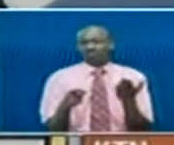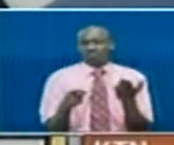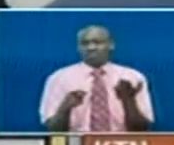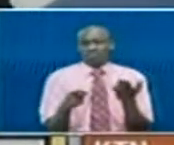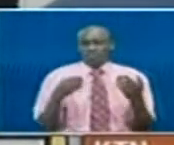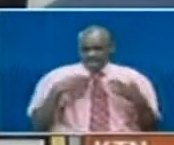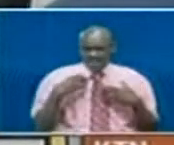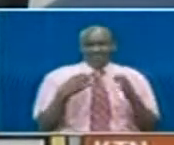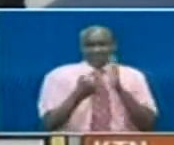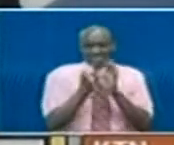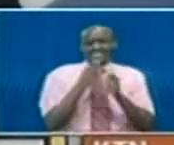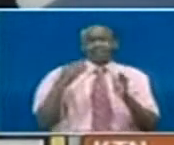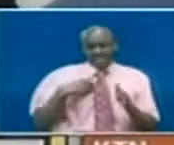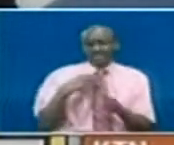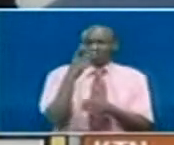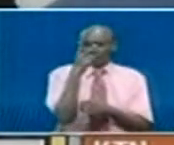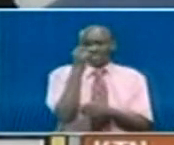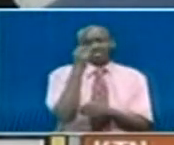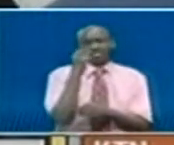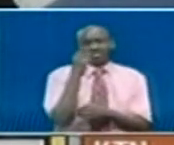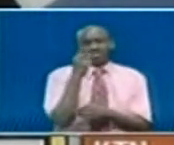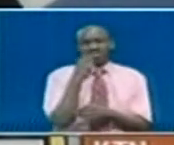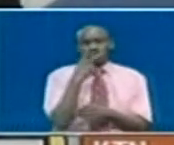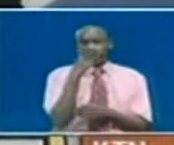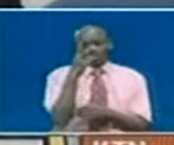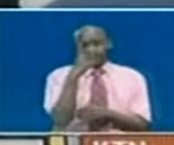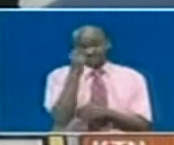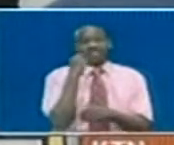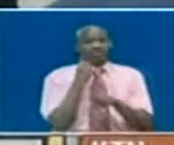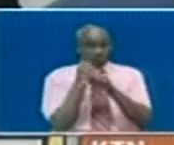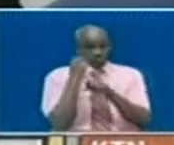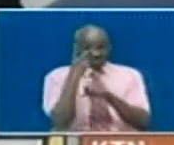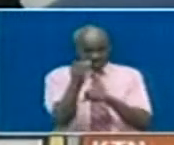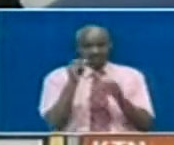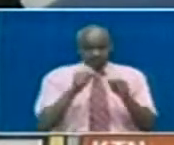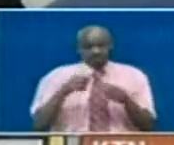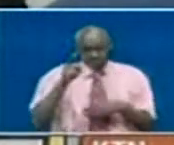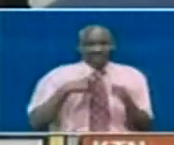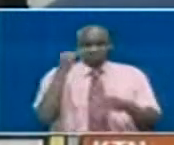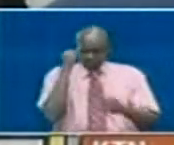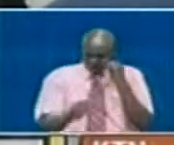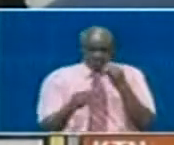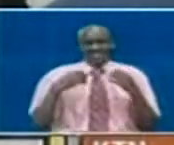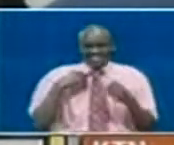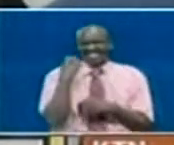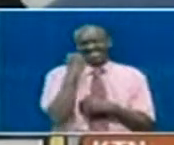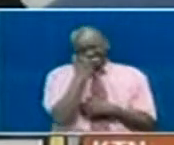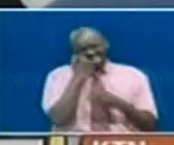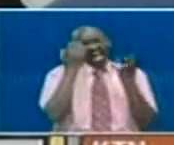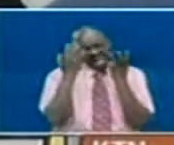is a fast by 2020 will be on track to end the epidemic